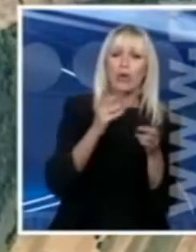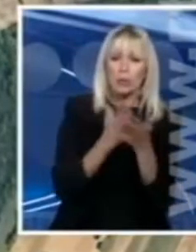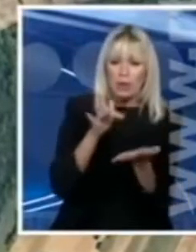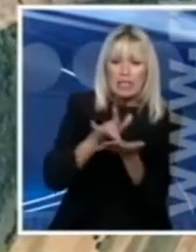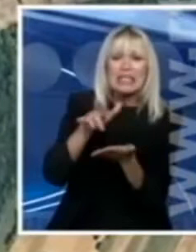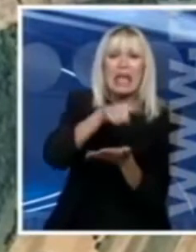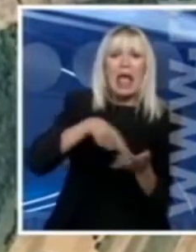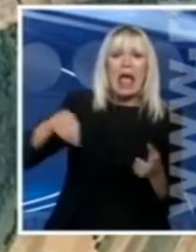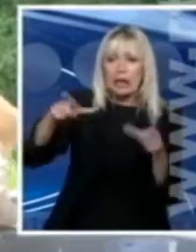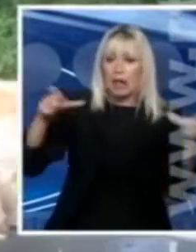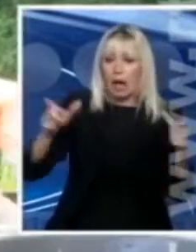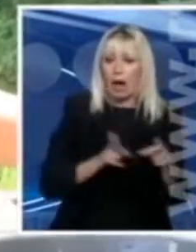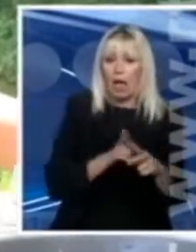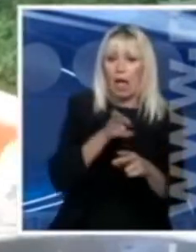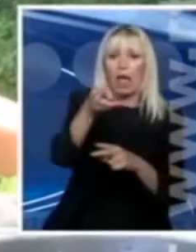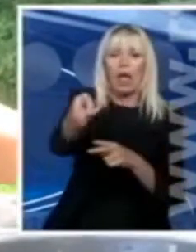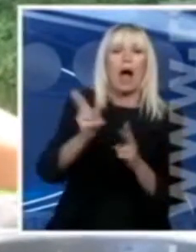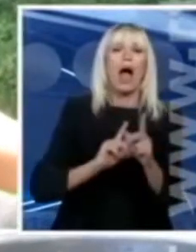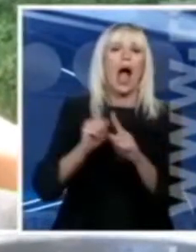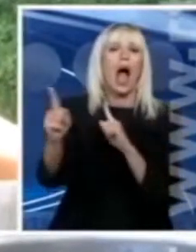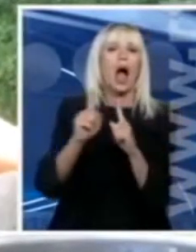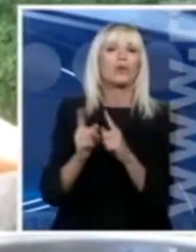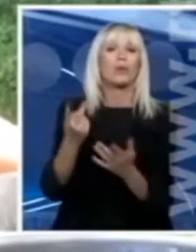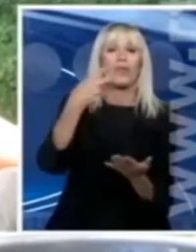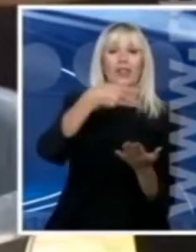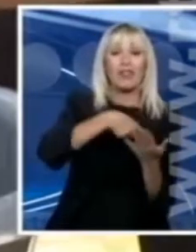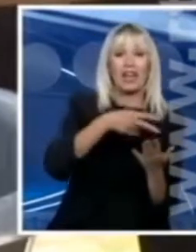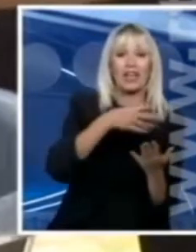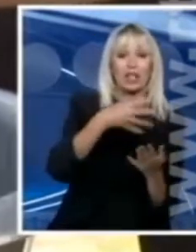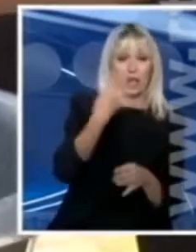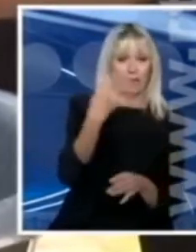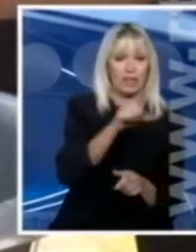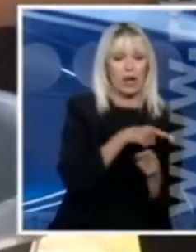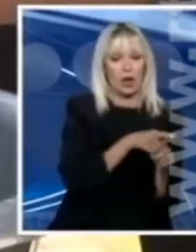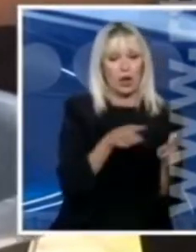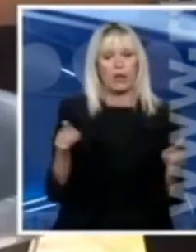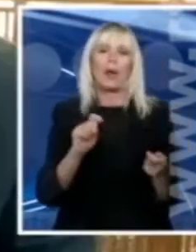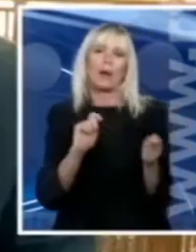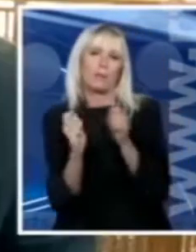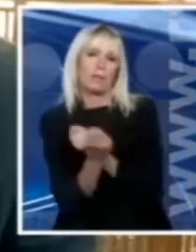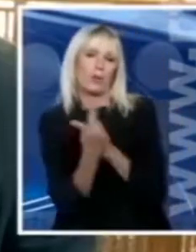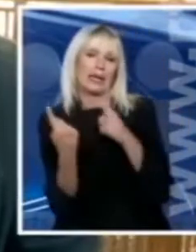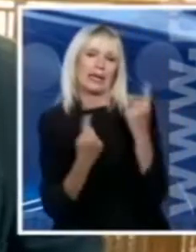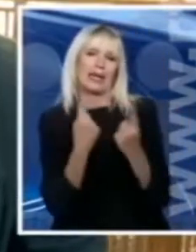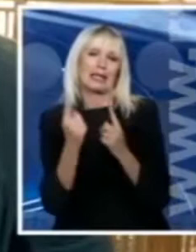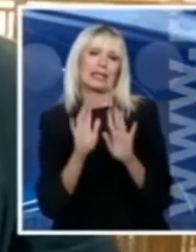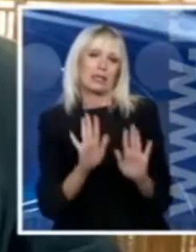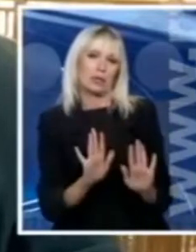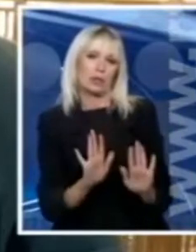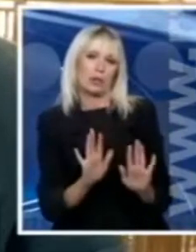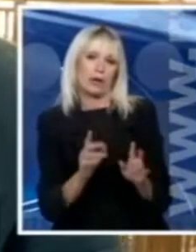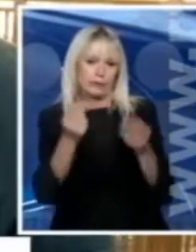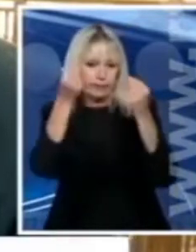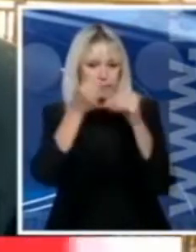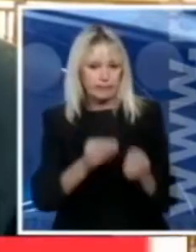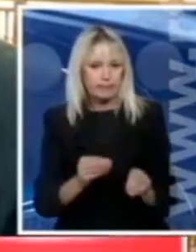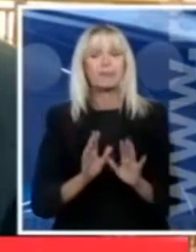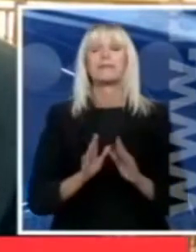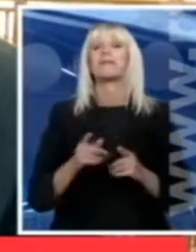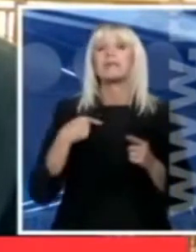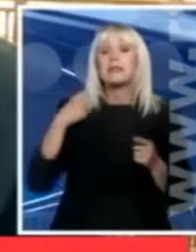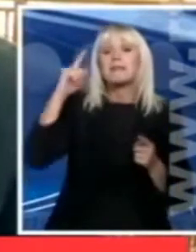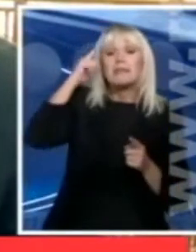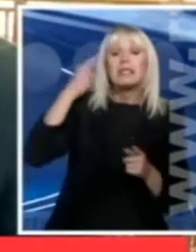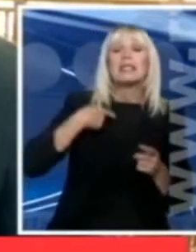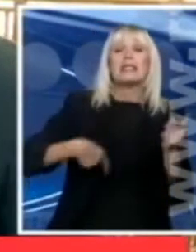njegovog centra. Od 2004. godine država je promenila odnos prema Drenovcu. Mislim da smo mi počeli jednu vrstu,